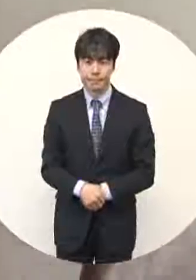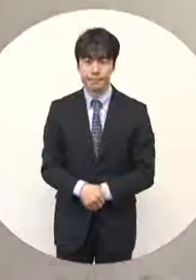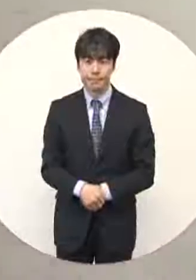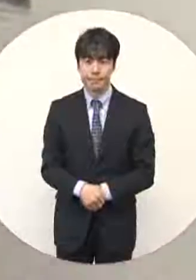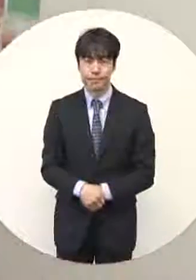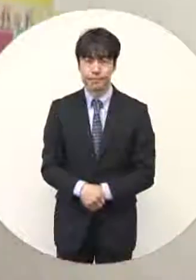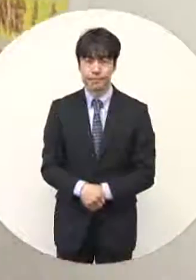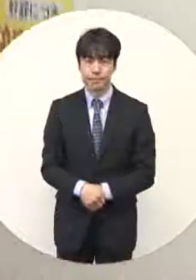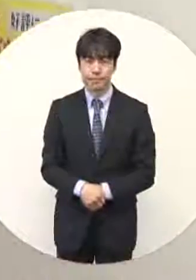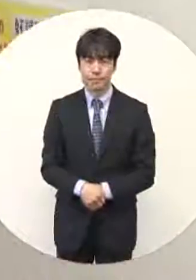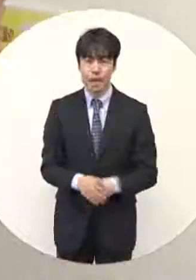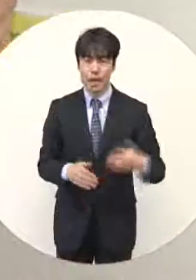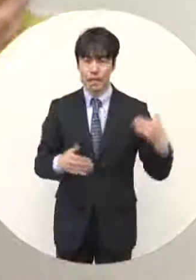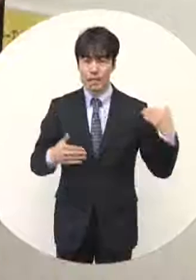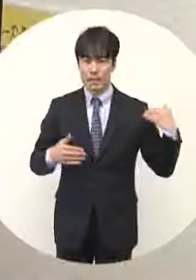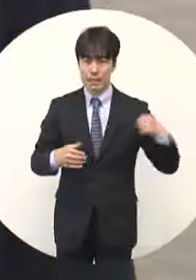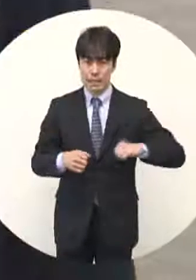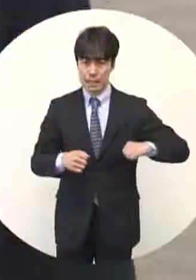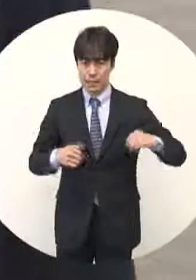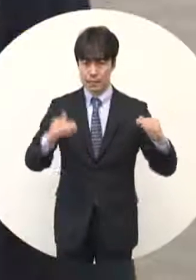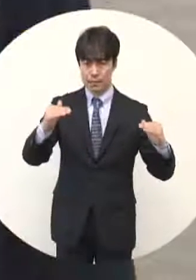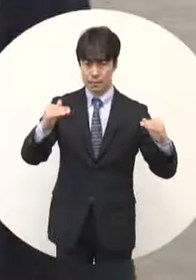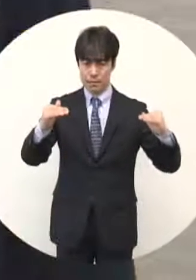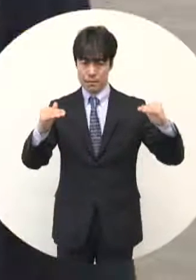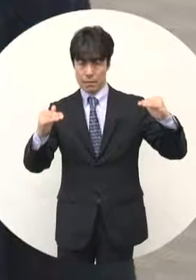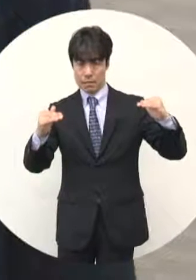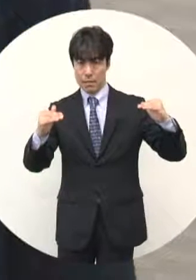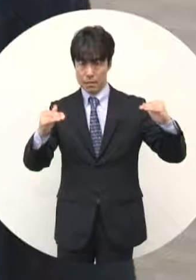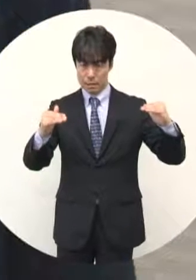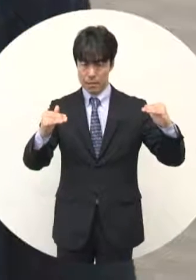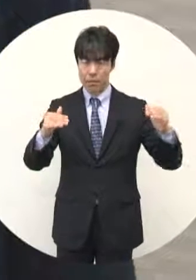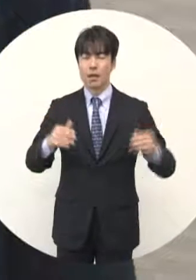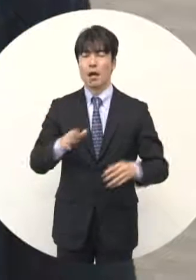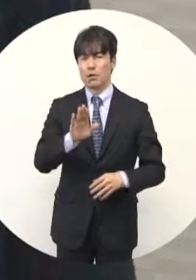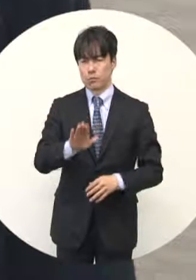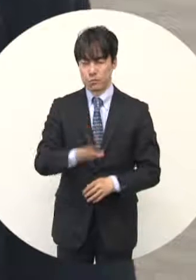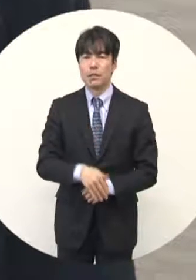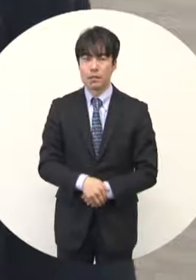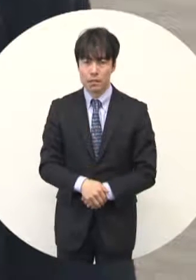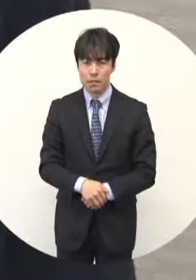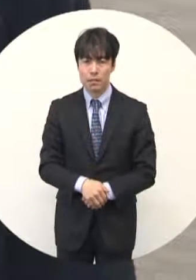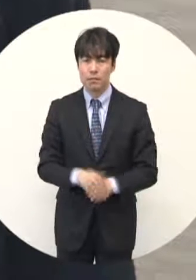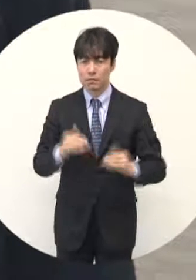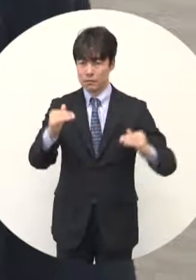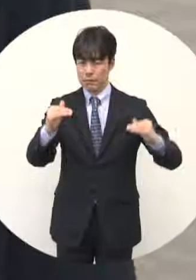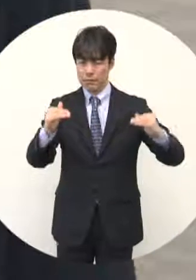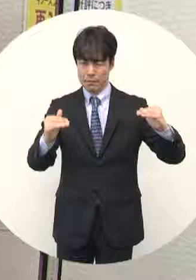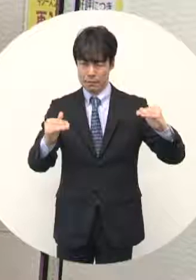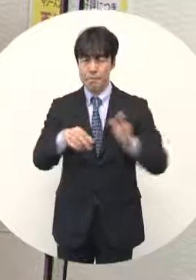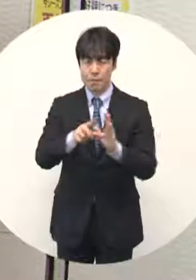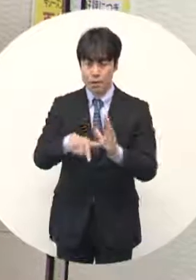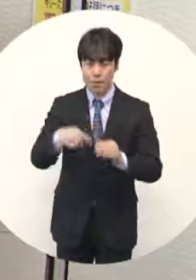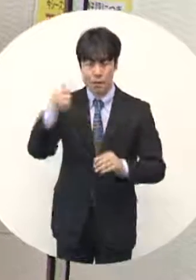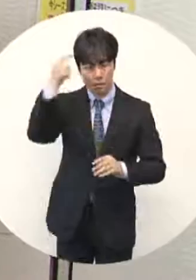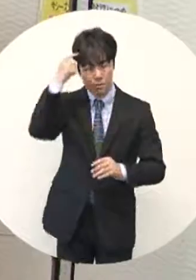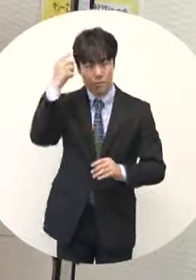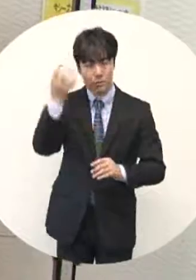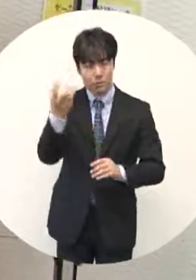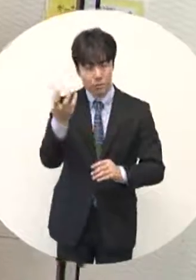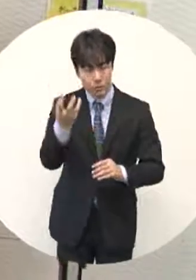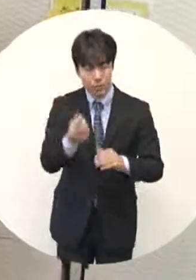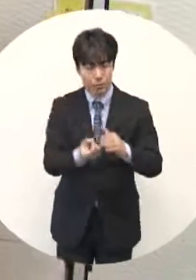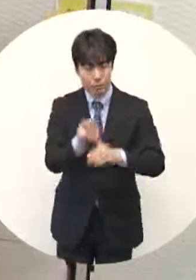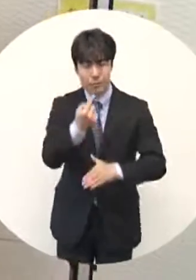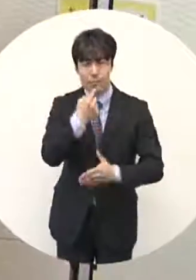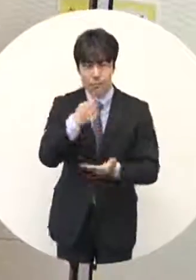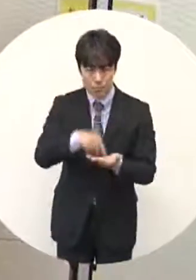僕もう左肩がかなり上がっていてズレが分かると思うんですけれども、はい、結構こういった方に関しては頭痛が起きやすかったりと